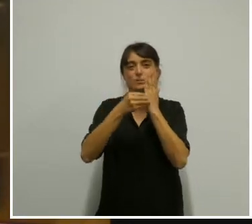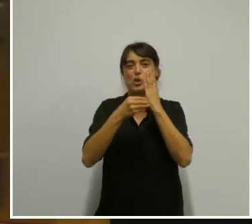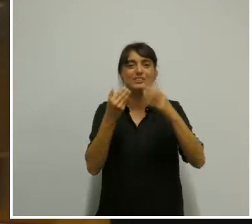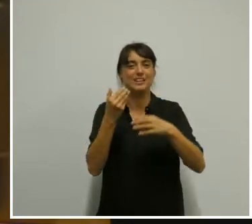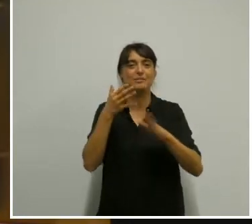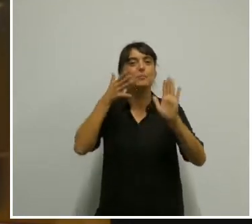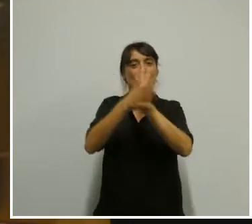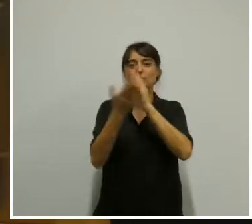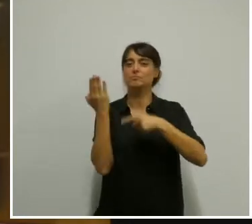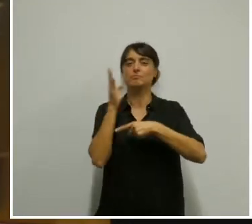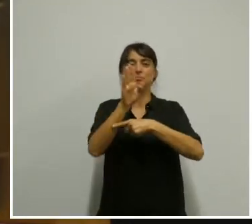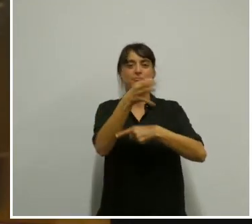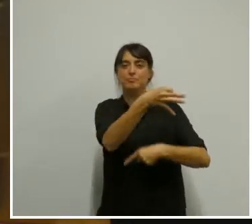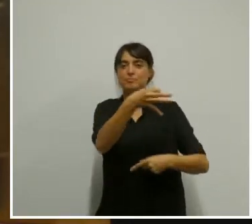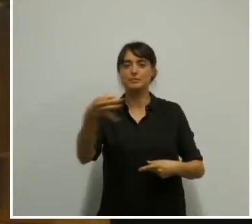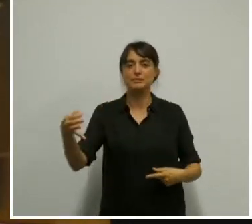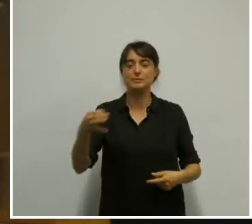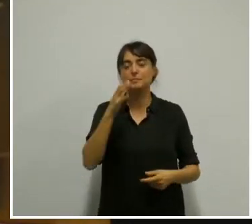Sí? Bueno,